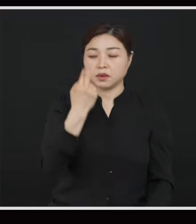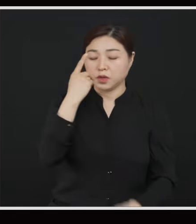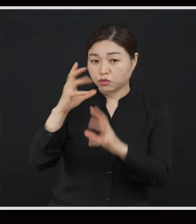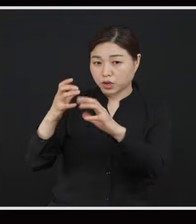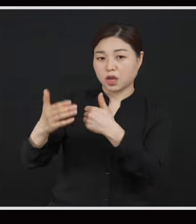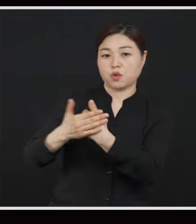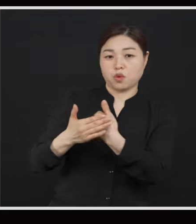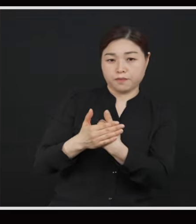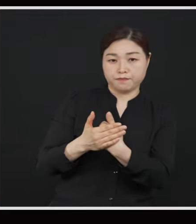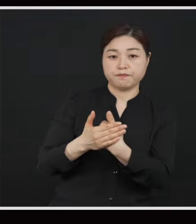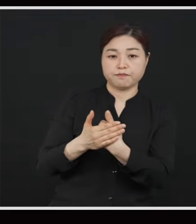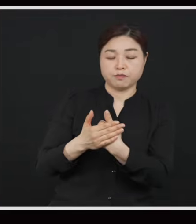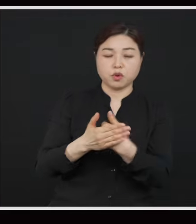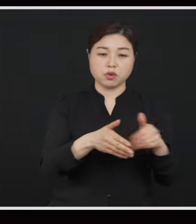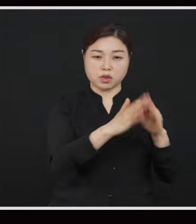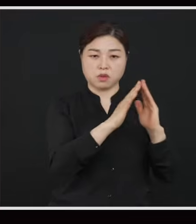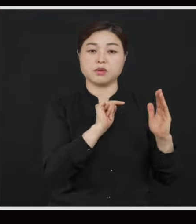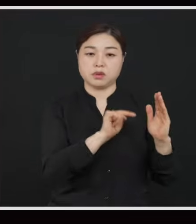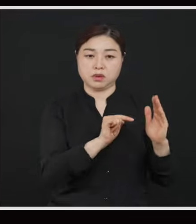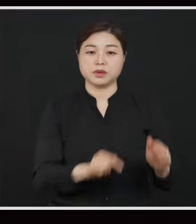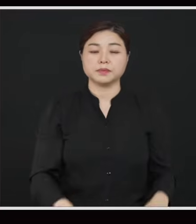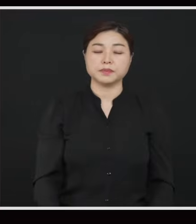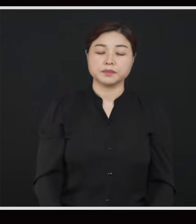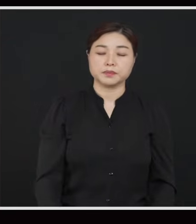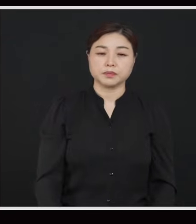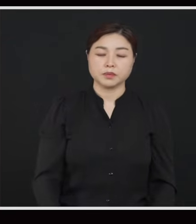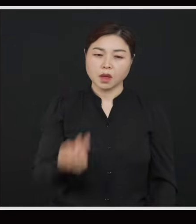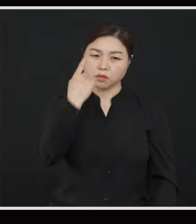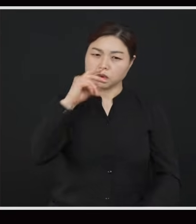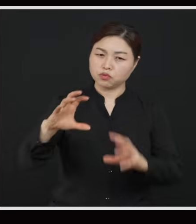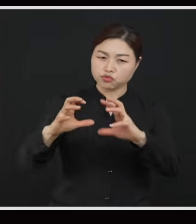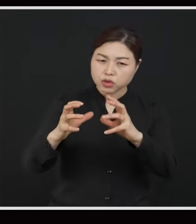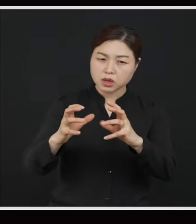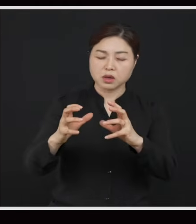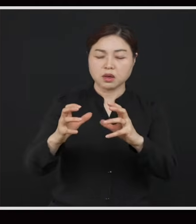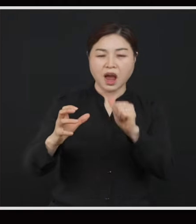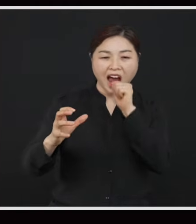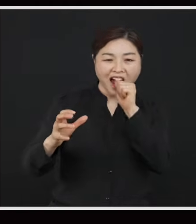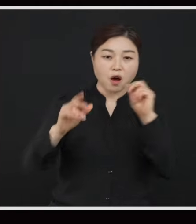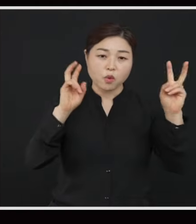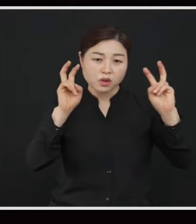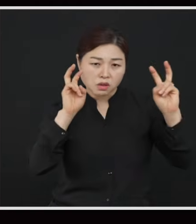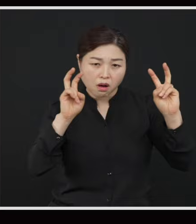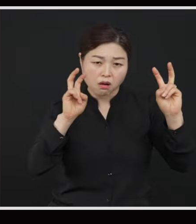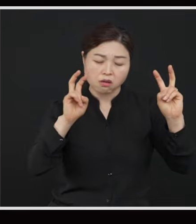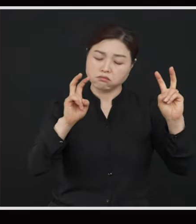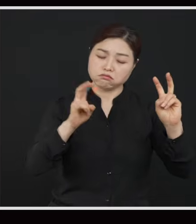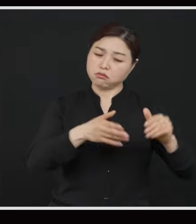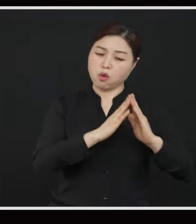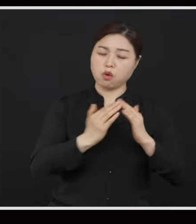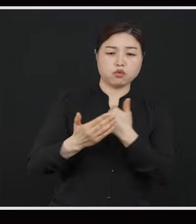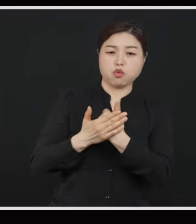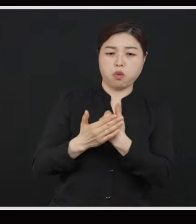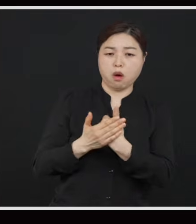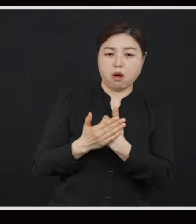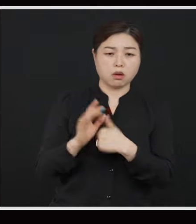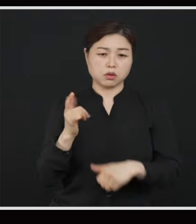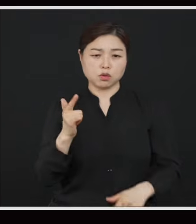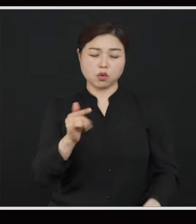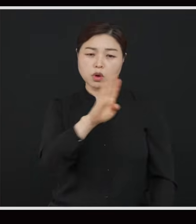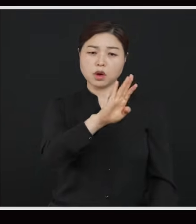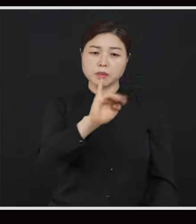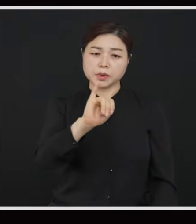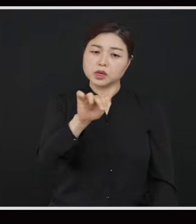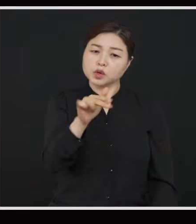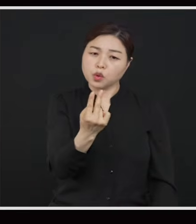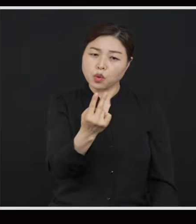도움을 받아서 지었어요. 근데 그럼 미국이 왜 철강 회사 이런 거 만들어주면 좋을 텐데 왜 비료